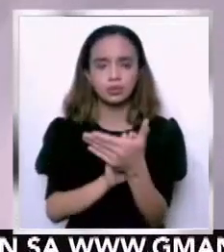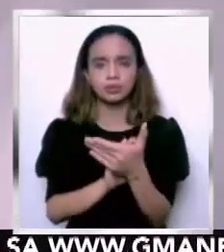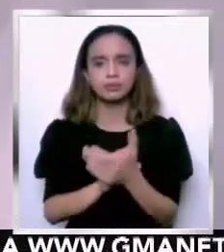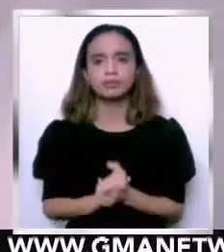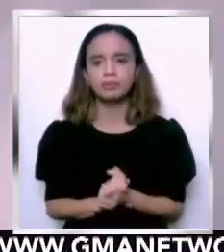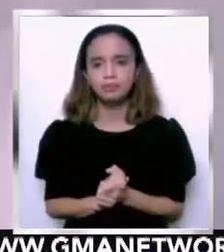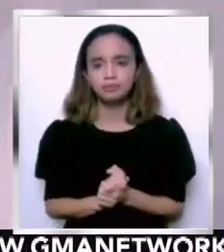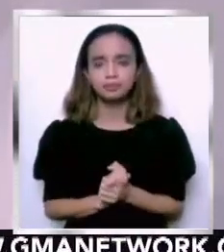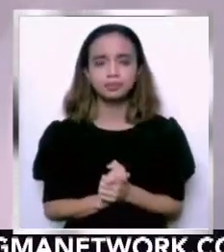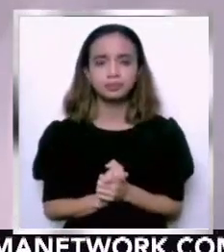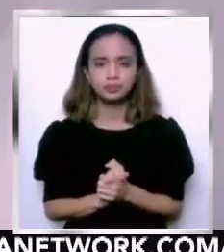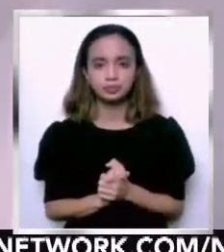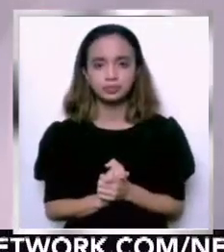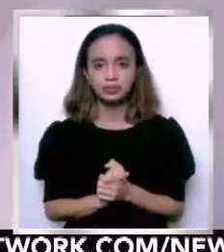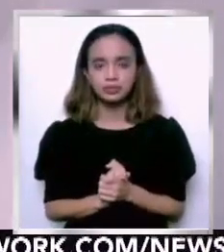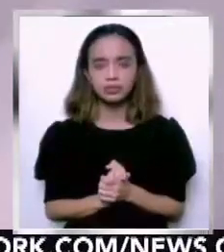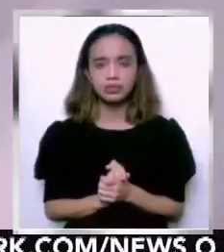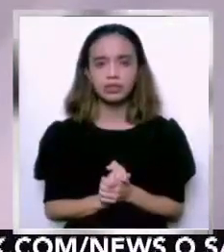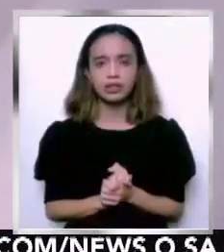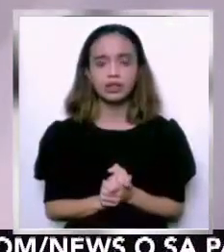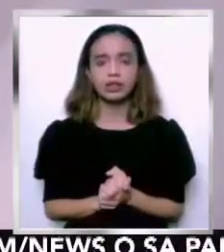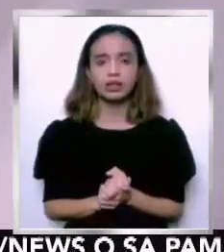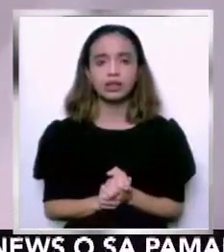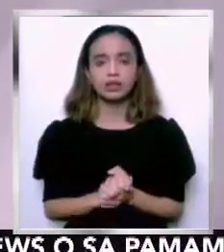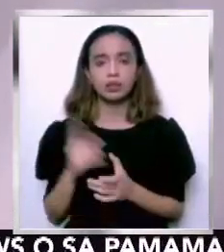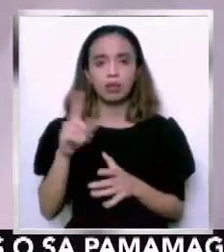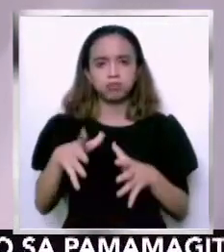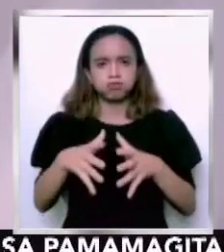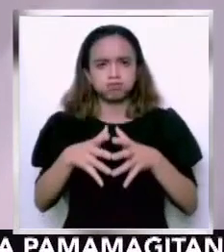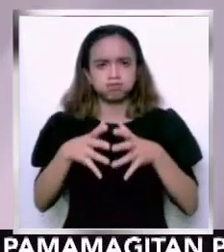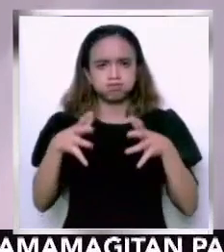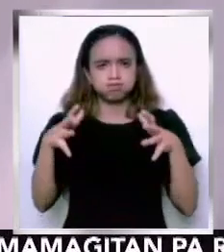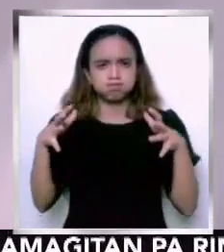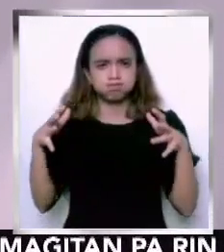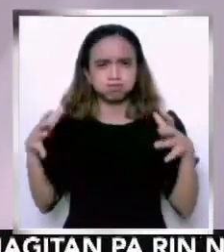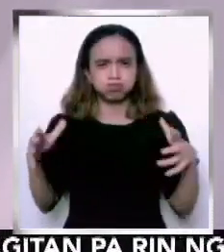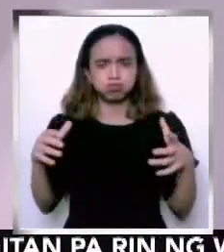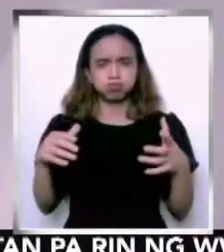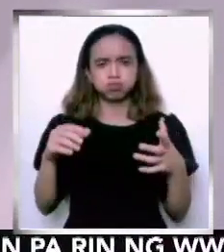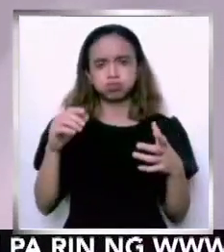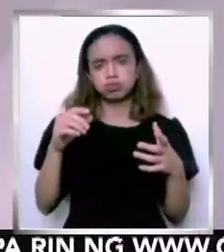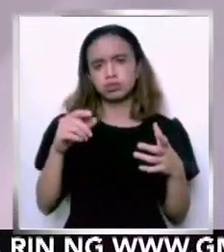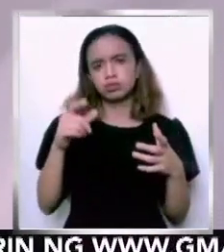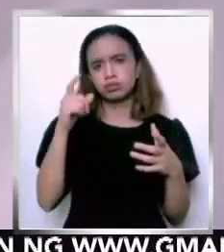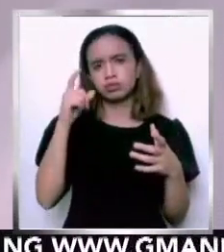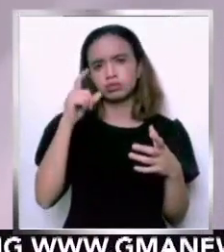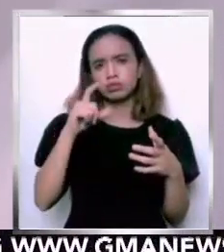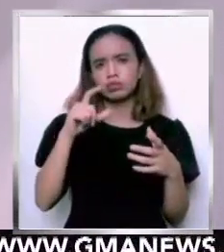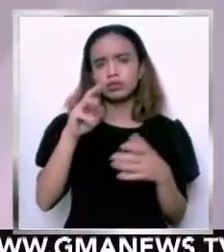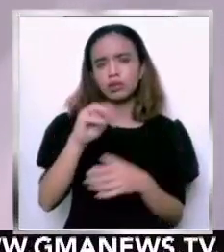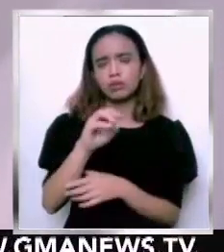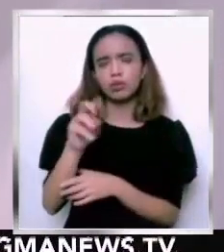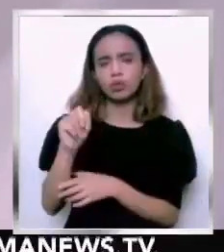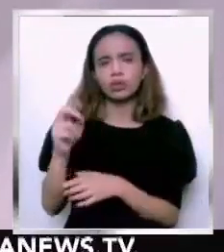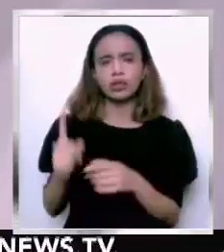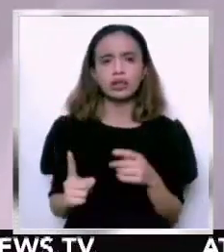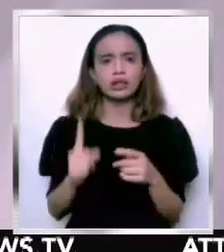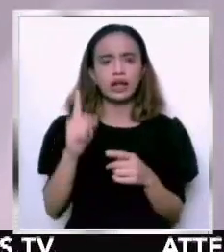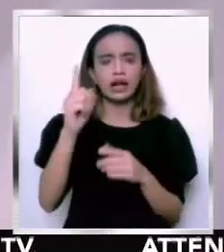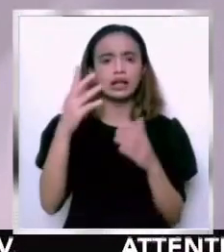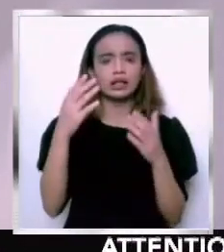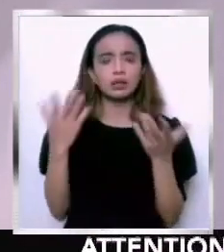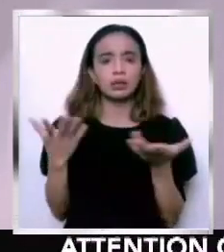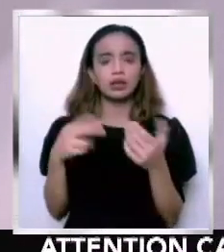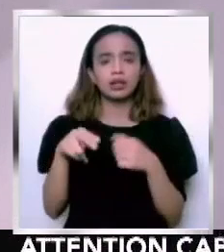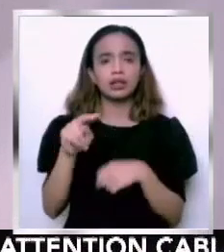Nailagay na sa launch pad ang dambuhalang moon rocket para sa Artemis 1 mission ng National